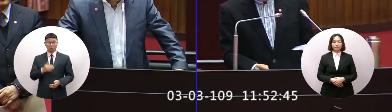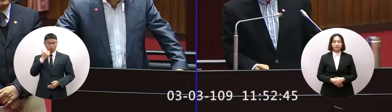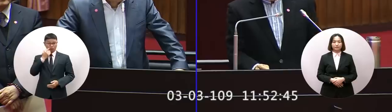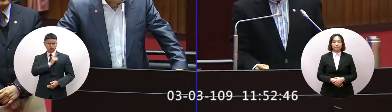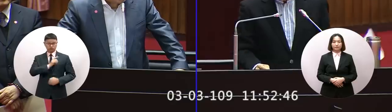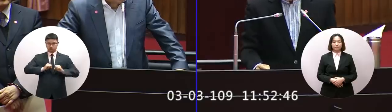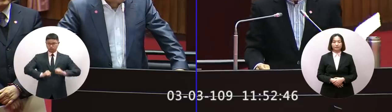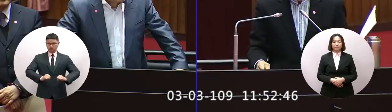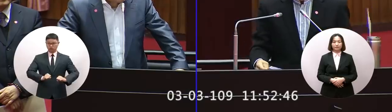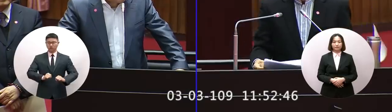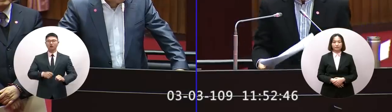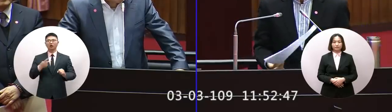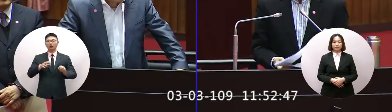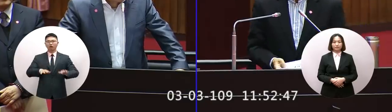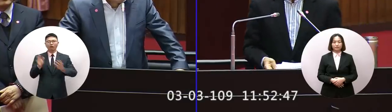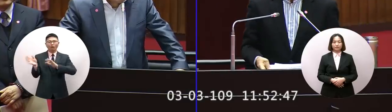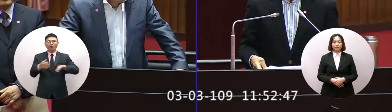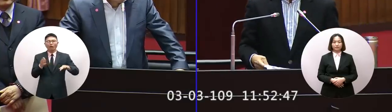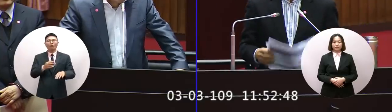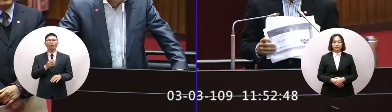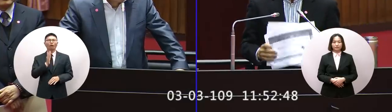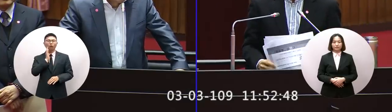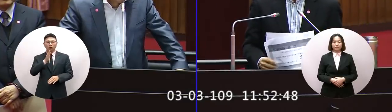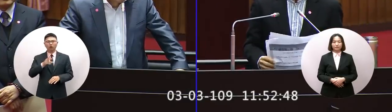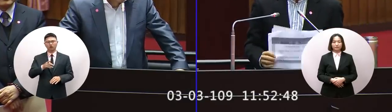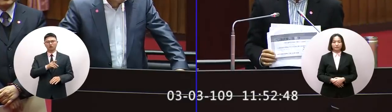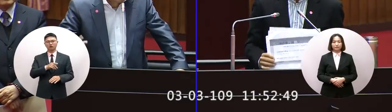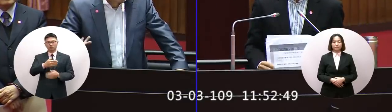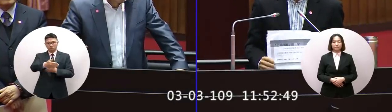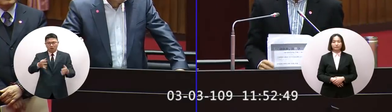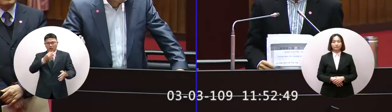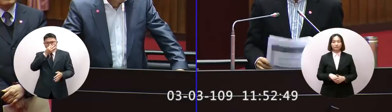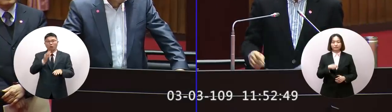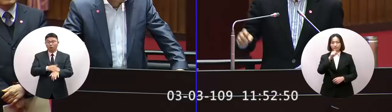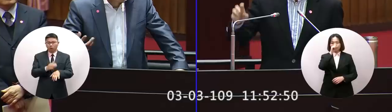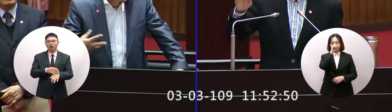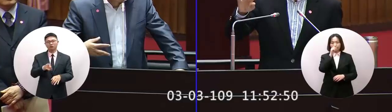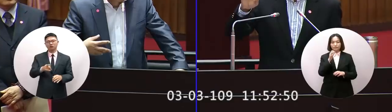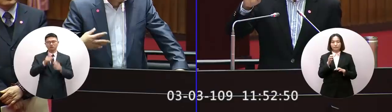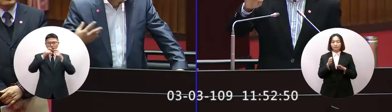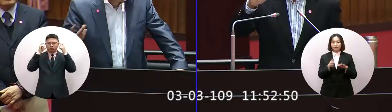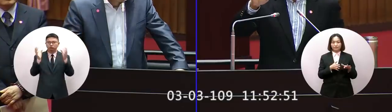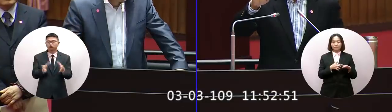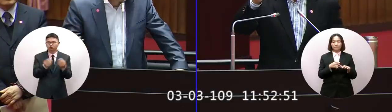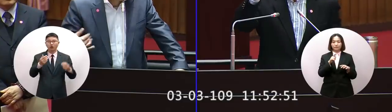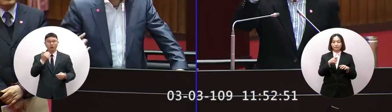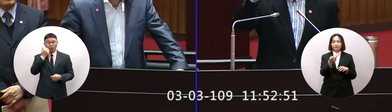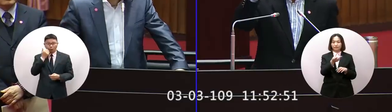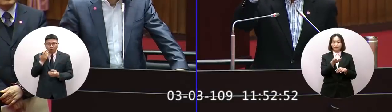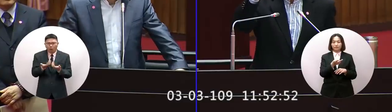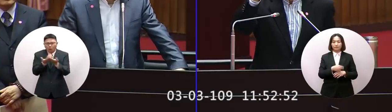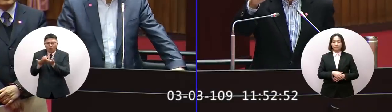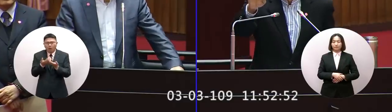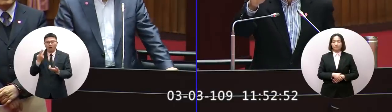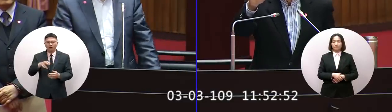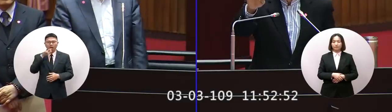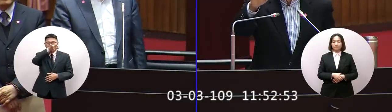的人在通風良好的地方是沒有必要來戴但是譬如說密切的集會所以你們兩個